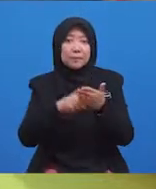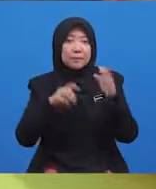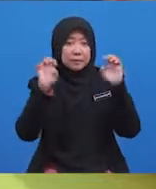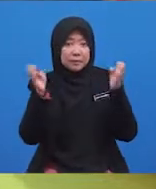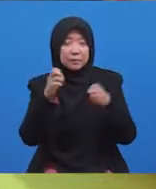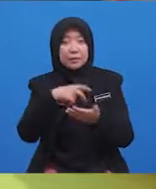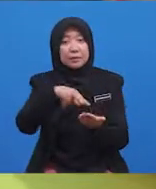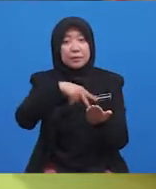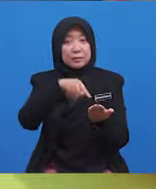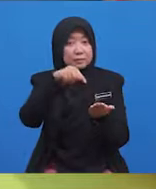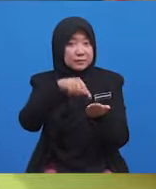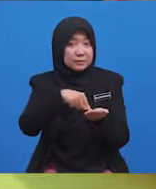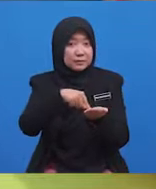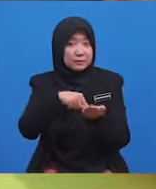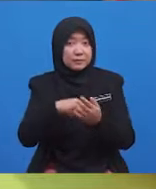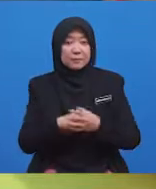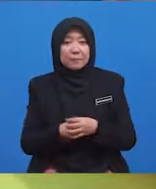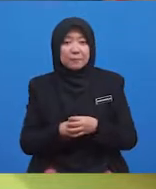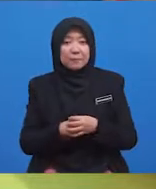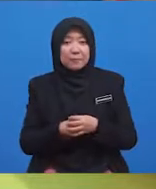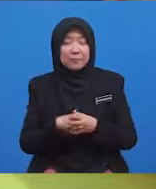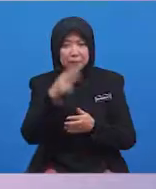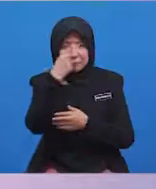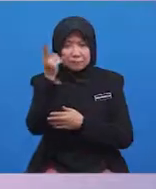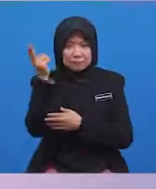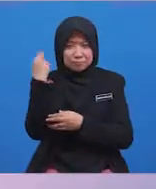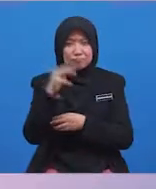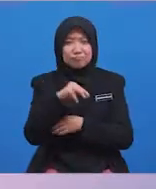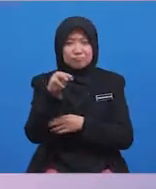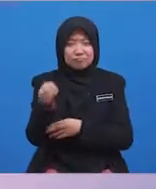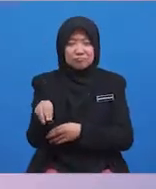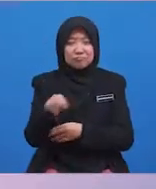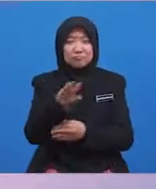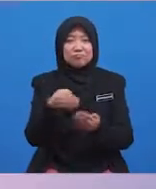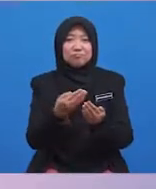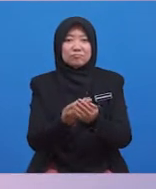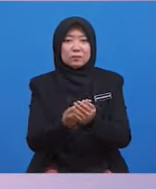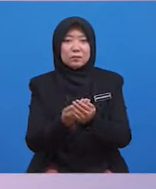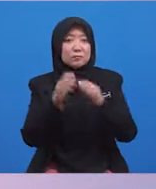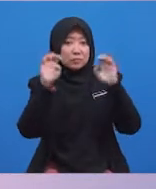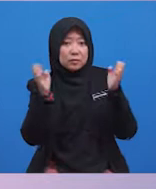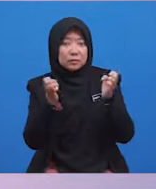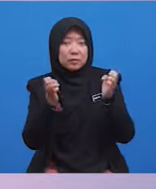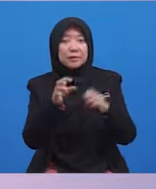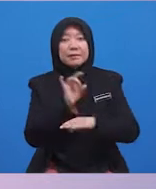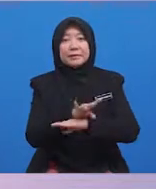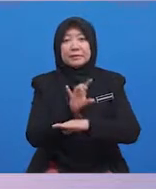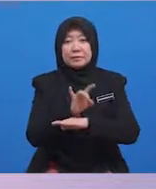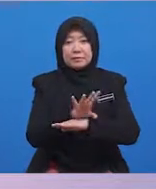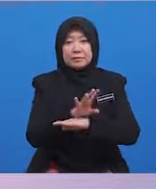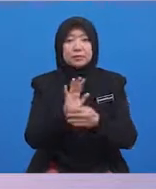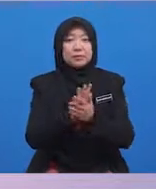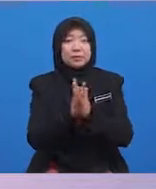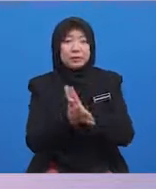pantun ini? Wah, hebat murid-murid. Pantun ini bertemakan nasihat